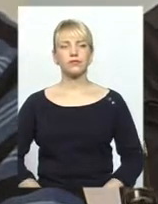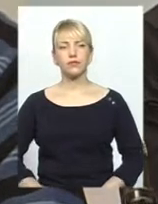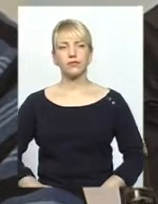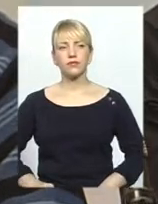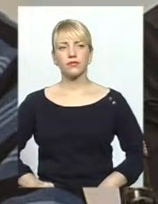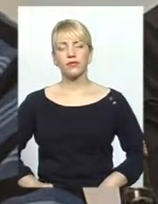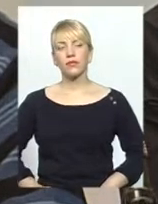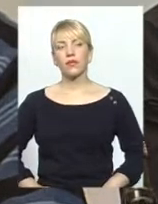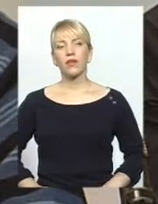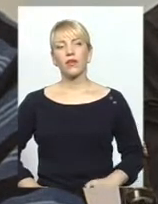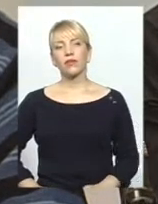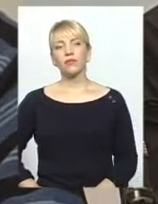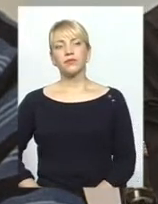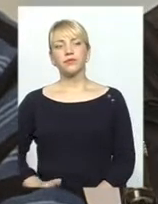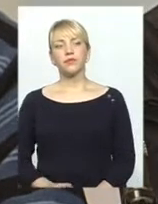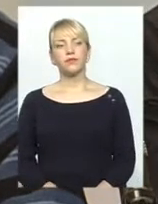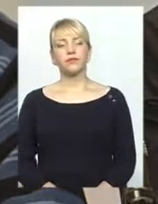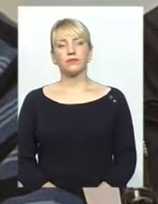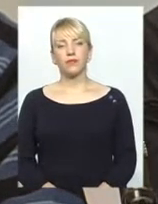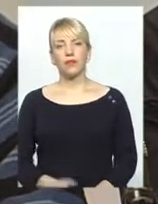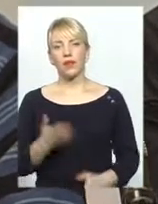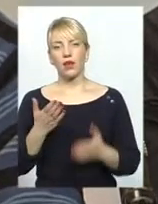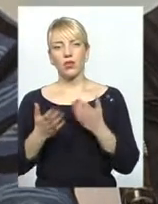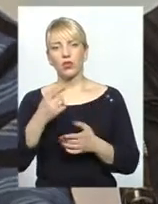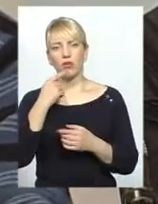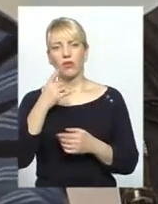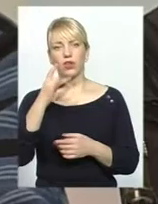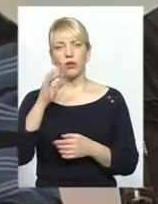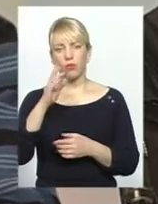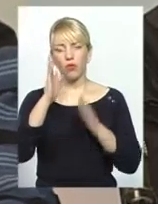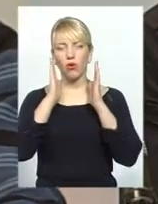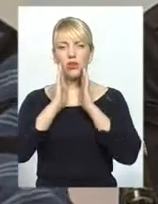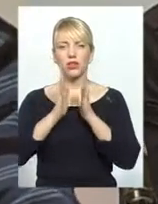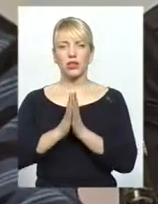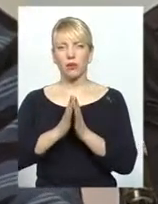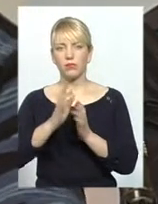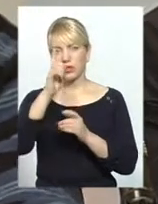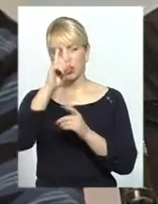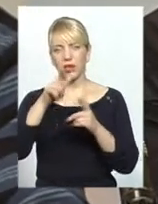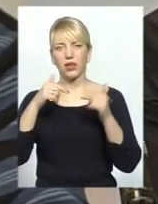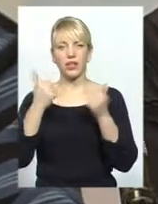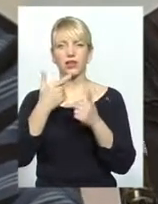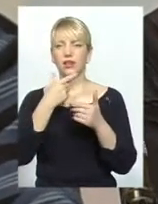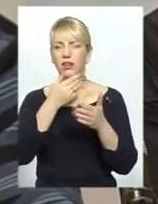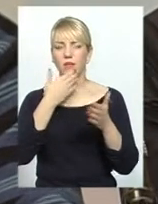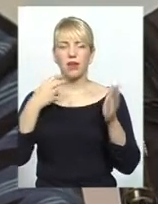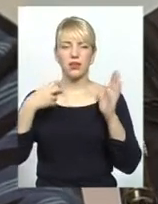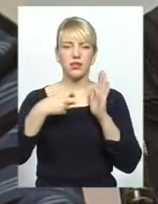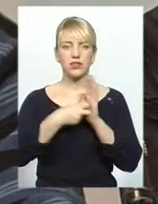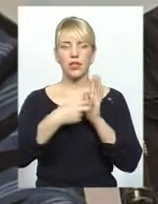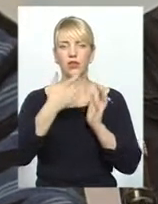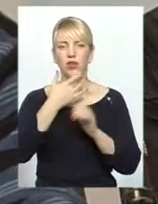якщо глянути на ісламські країни, де не поставив свій знак Радянський Союз, або не було